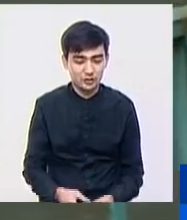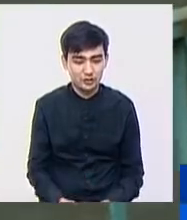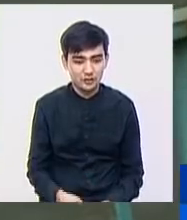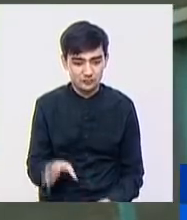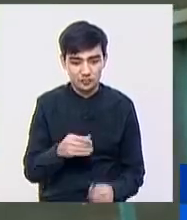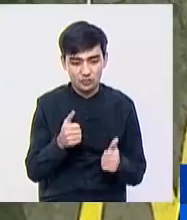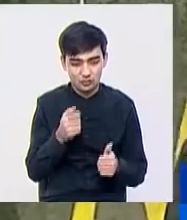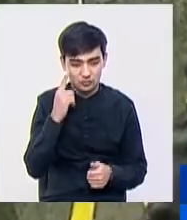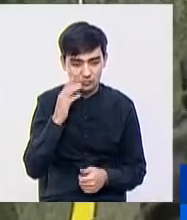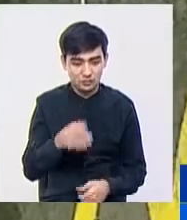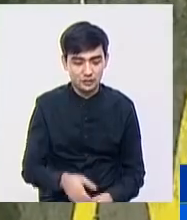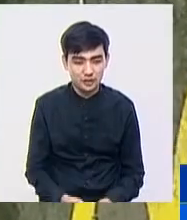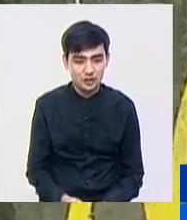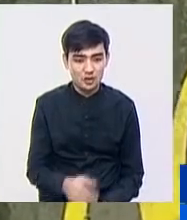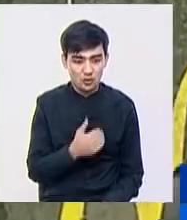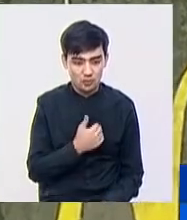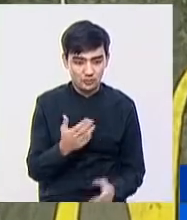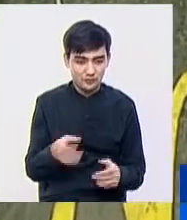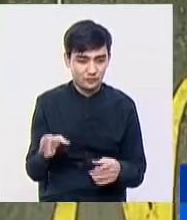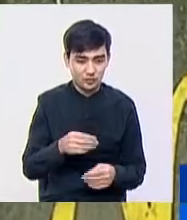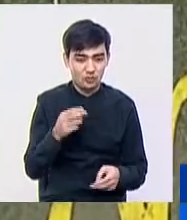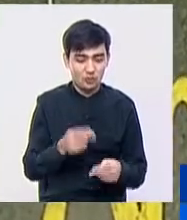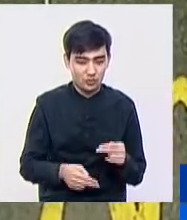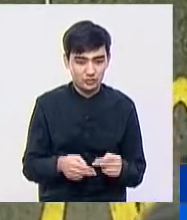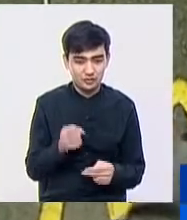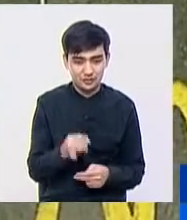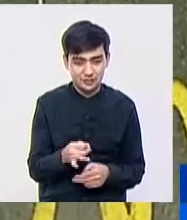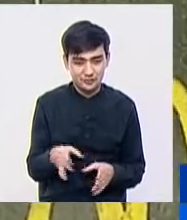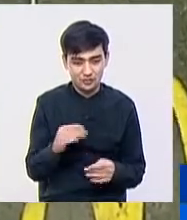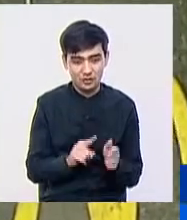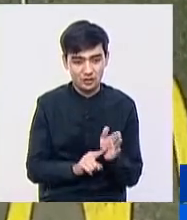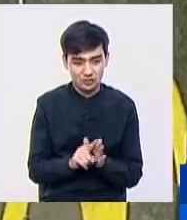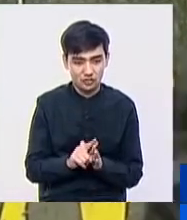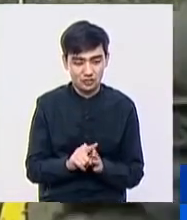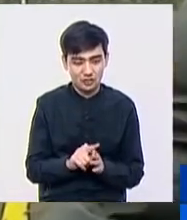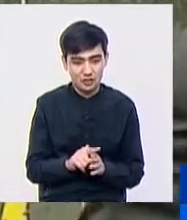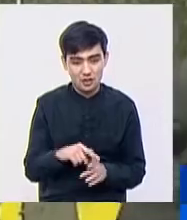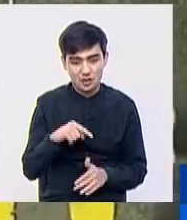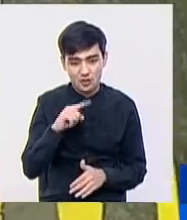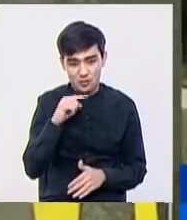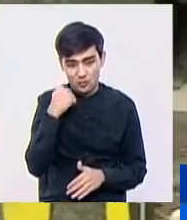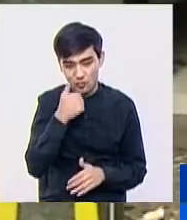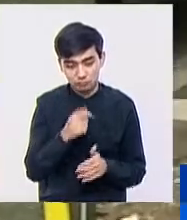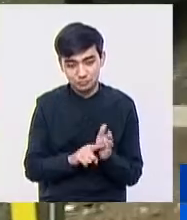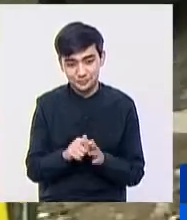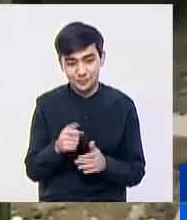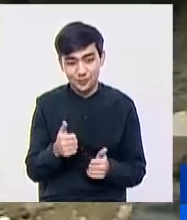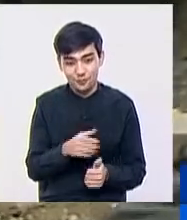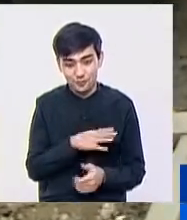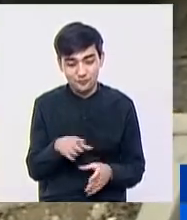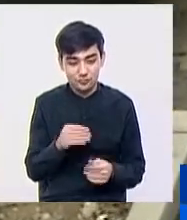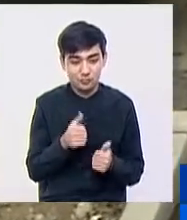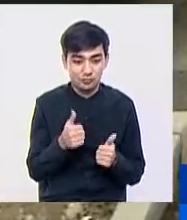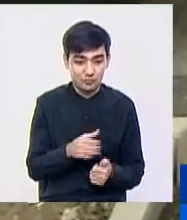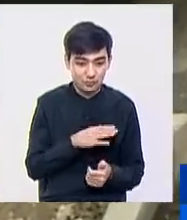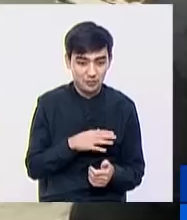будет хорошо. Хочется, чтобы все закончилось и все начать. Год так хорошо начинался. Все прекрасно,